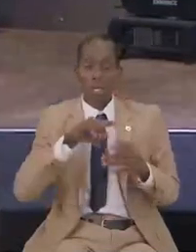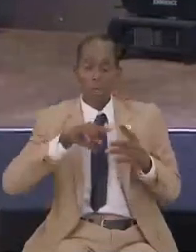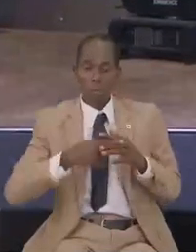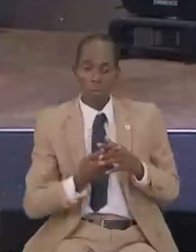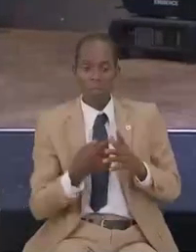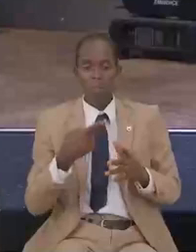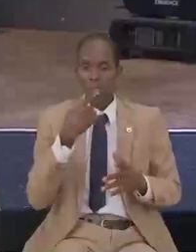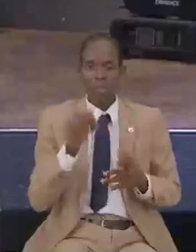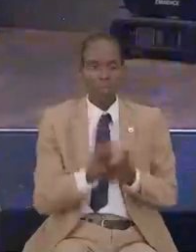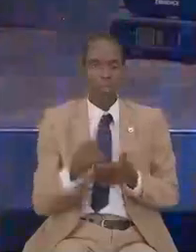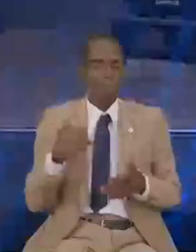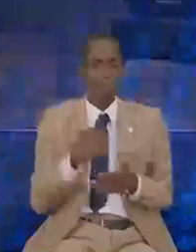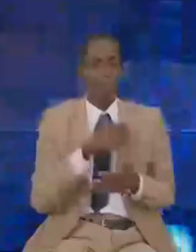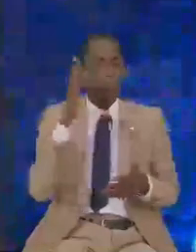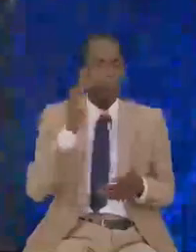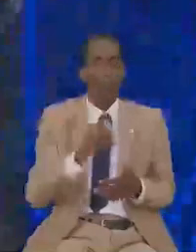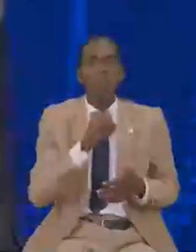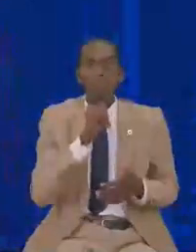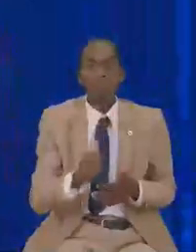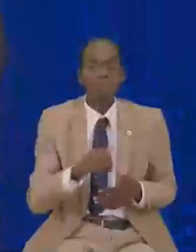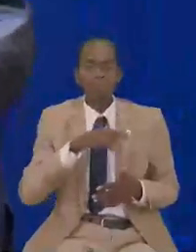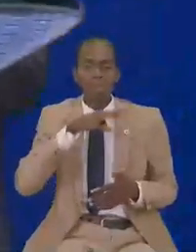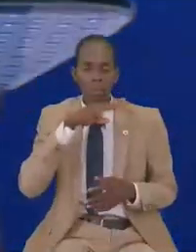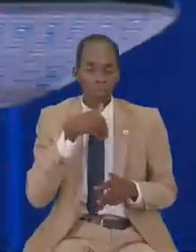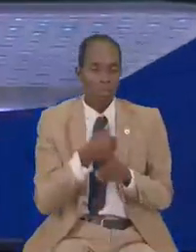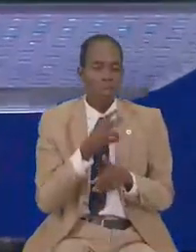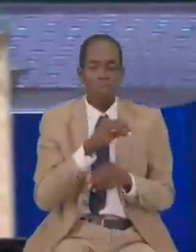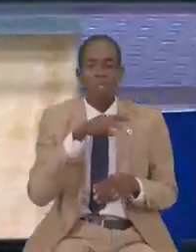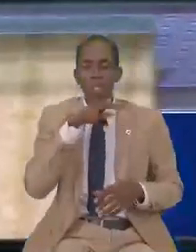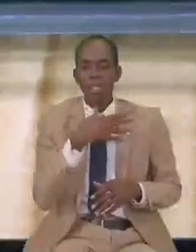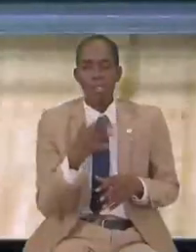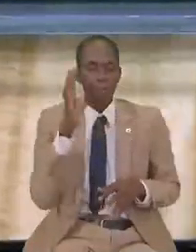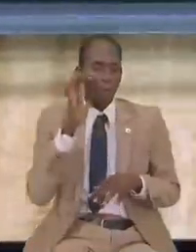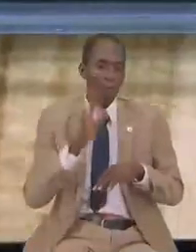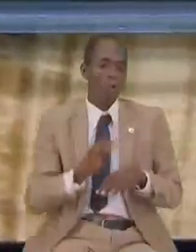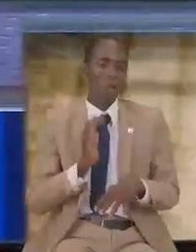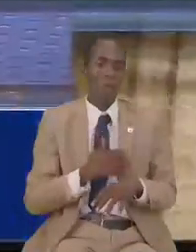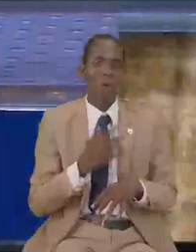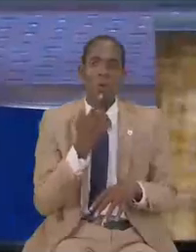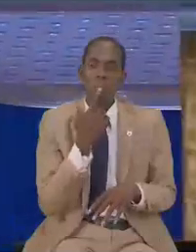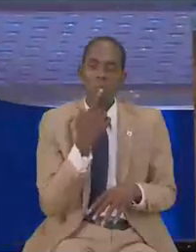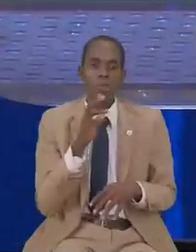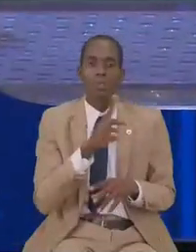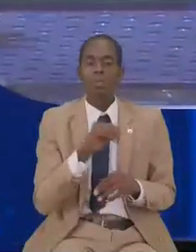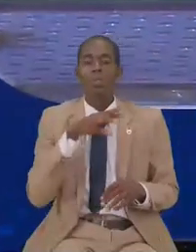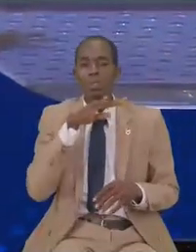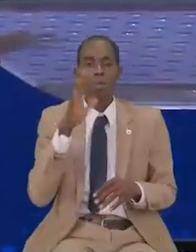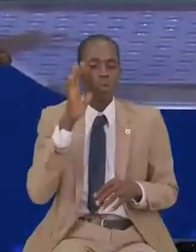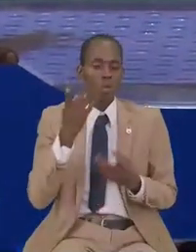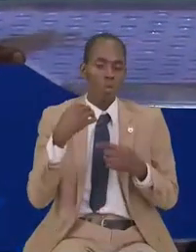pas nous souiller, pas de souillure, aucune souillure ne tuera notre bouche, aucune souillure n'entrera dans notre